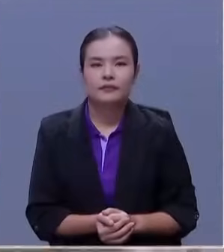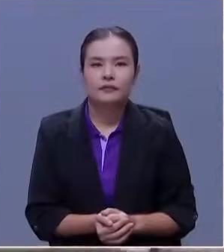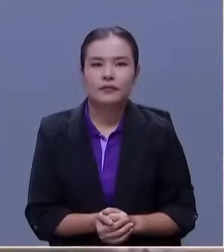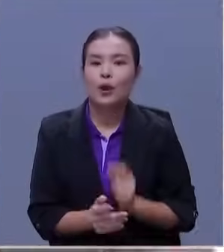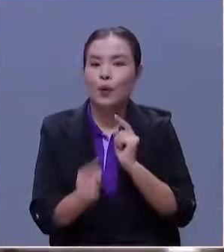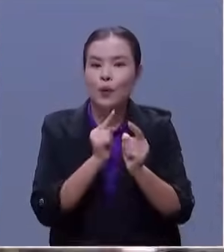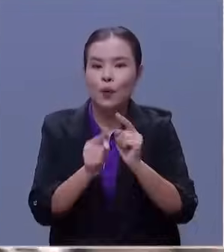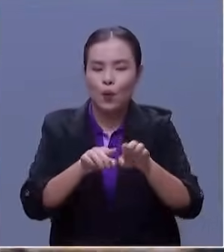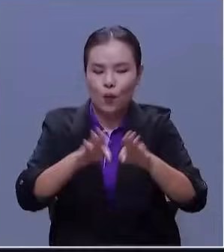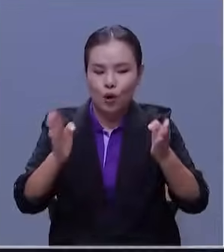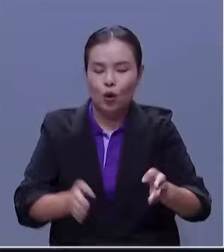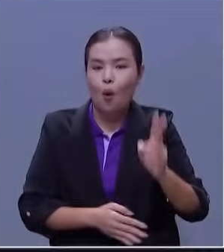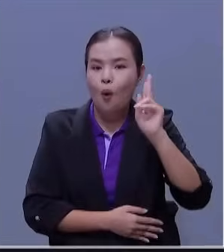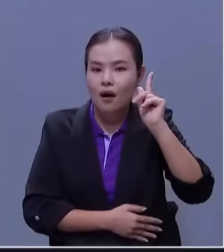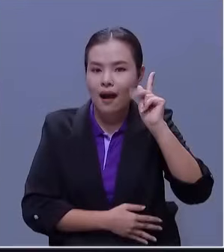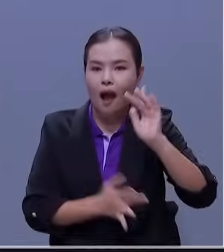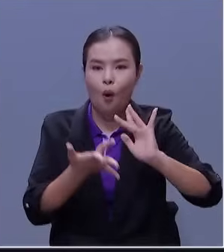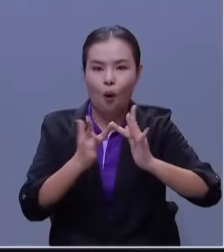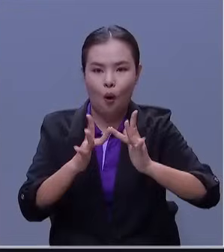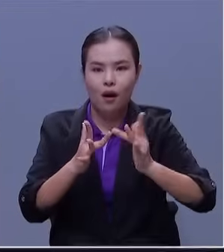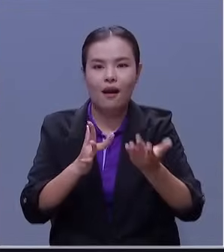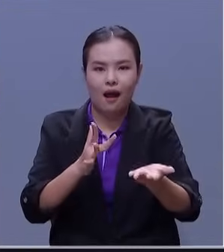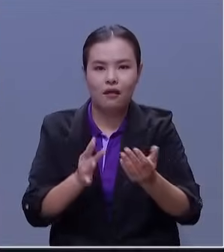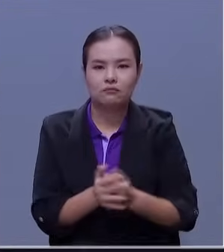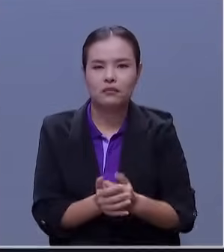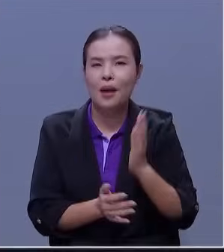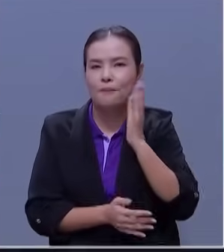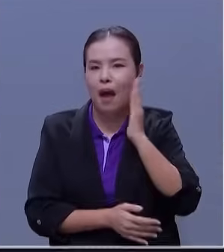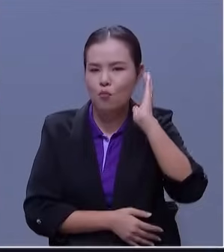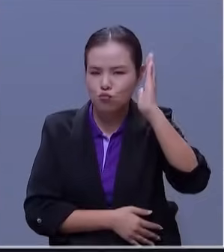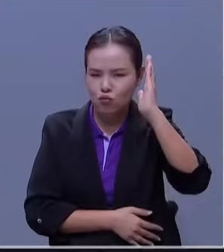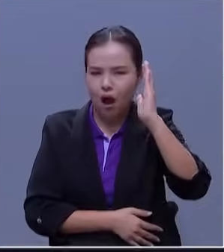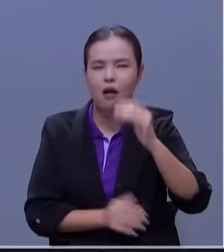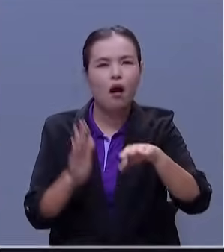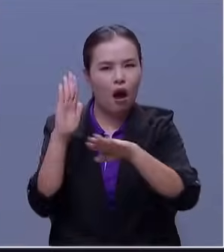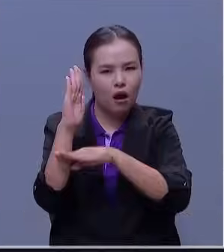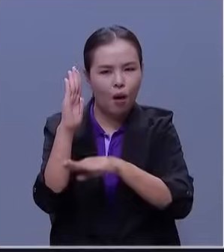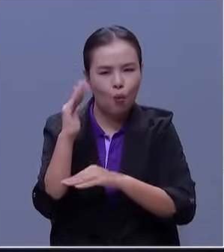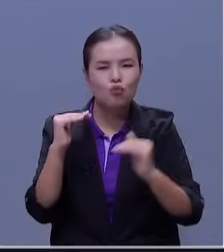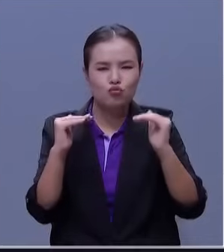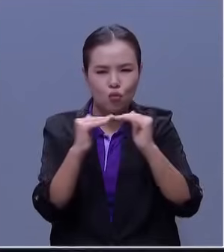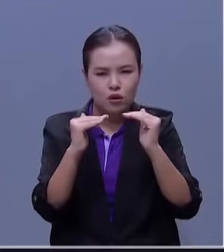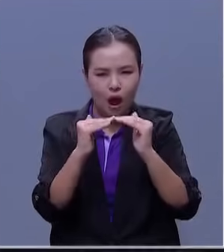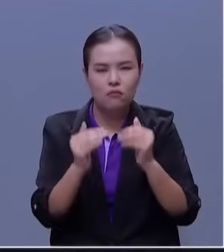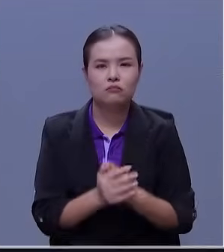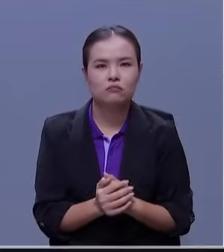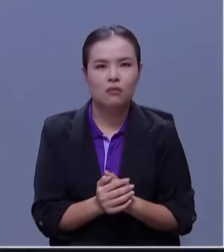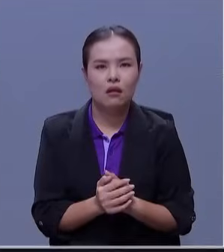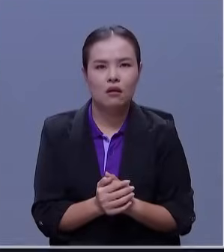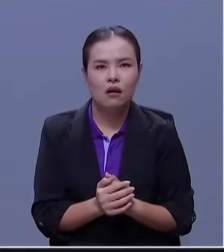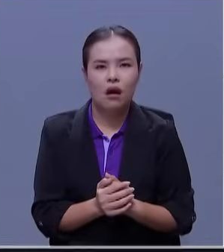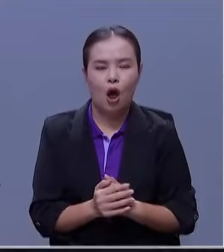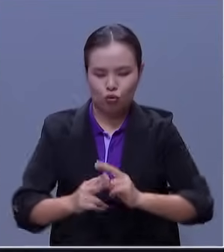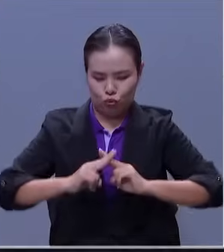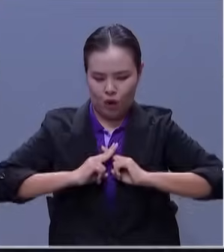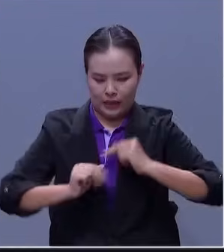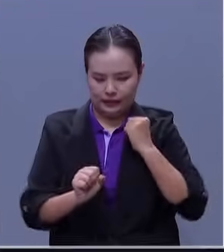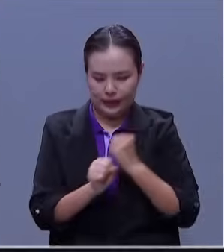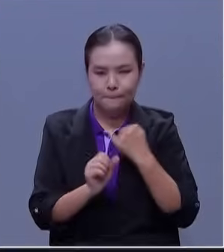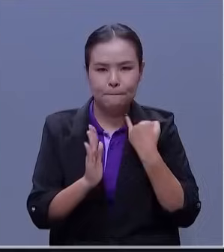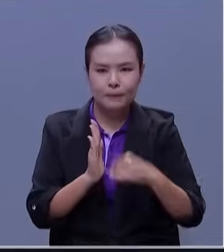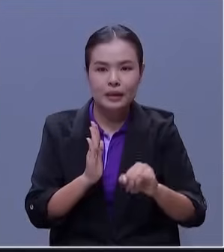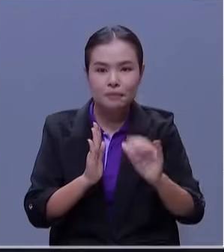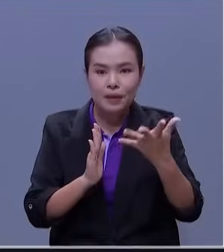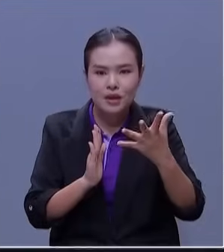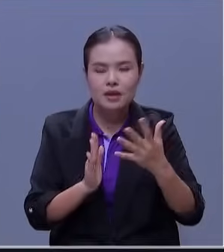ราในรายการเปิดโต๊ะข่าวก็บอกเลยนะคะว่าเสียแป้งควรจะกลับเข้าสู่กระบวนการยุติธรรมจะได้พิสูจน์ความบริสุทธิ์ของตัวเอง